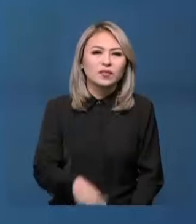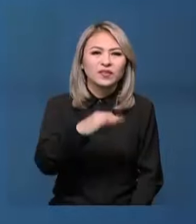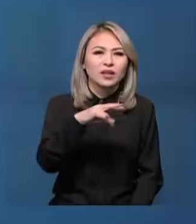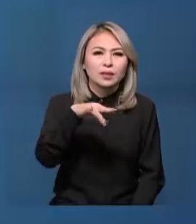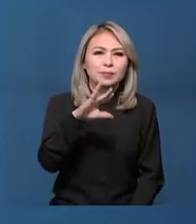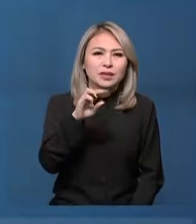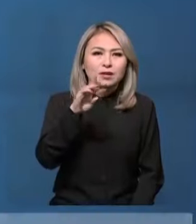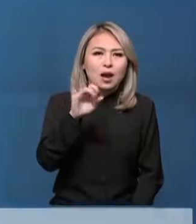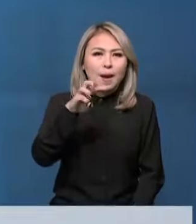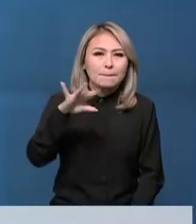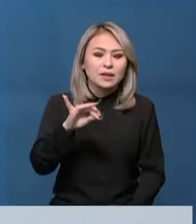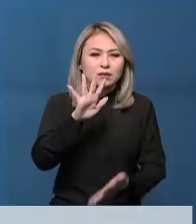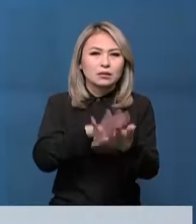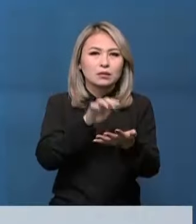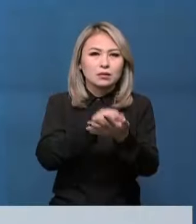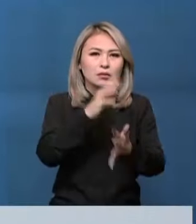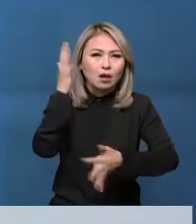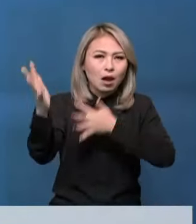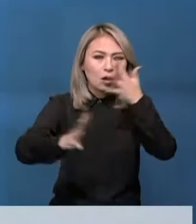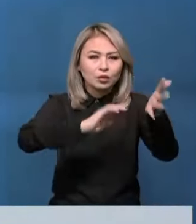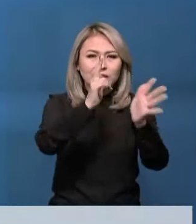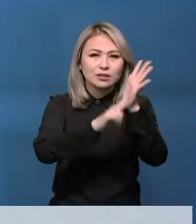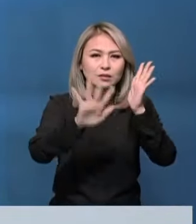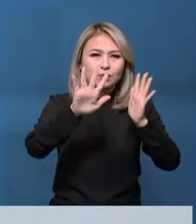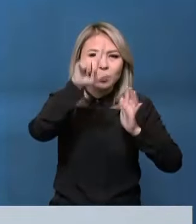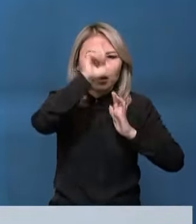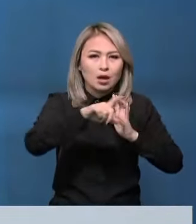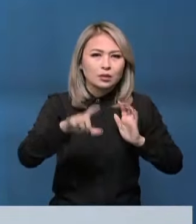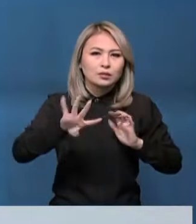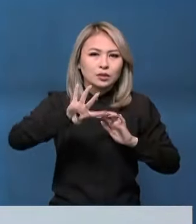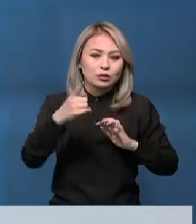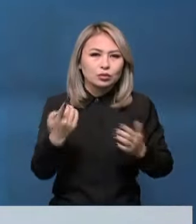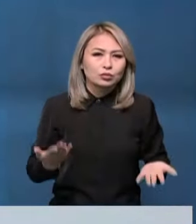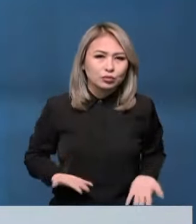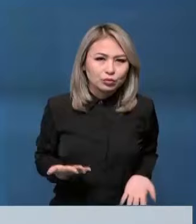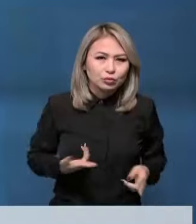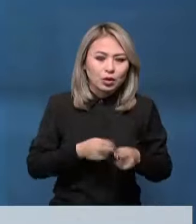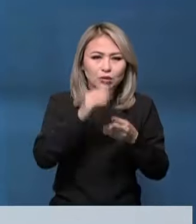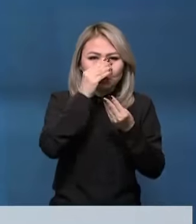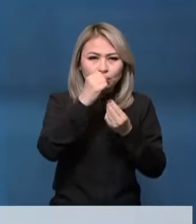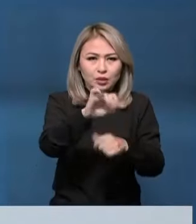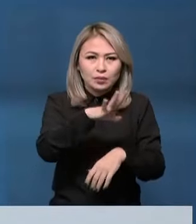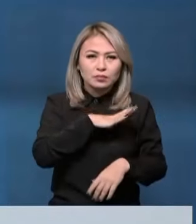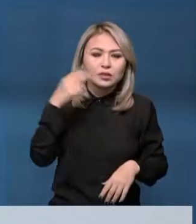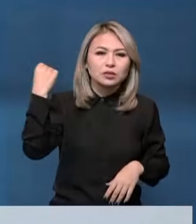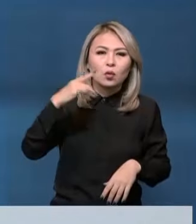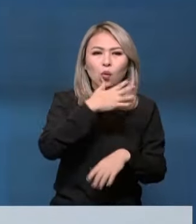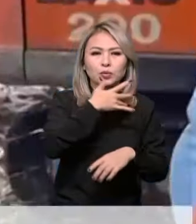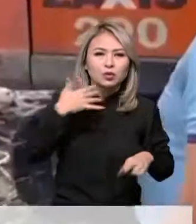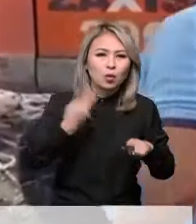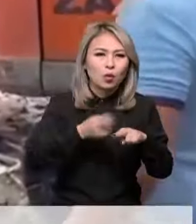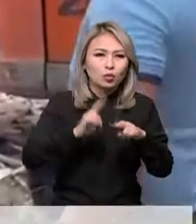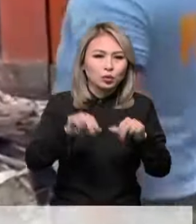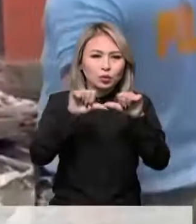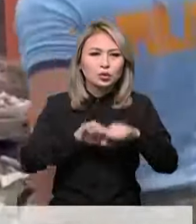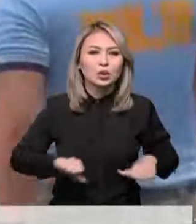Филиппинде Трами дауылынан көз жұмғандардың саны 85 адамға жетті. Тағы 41 тұрғын үстісі жоғалып кеткен. Ел президенті